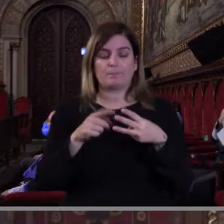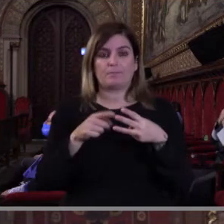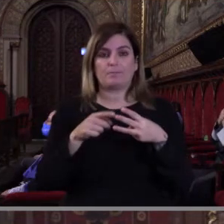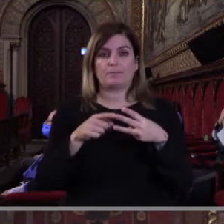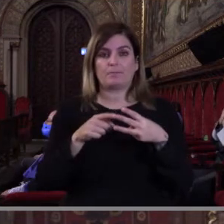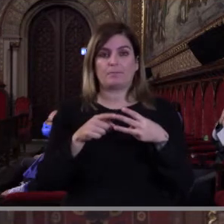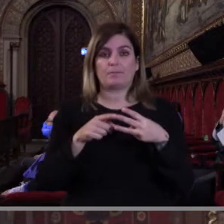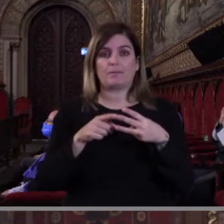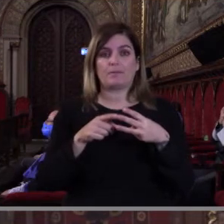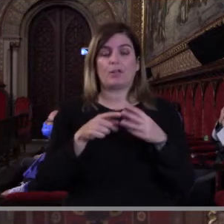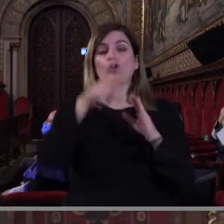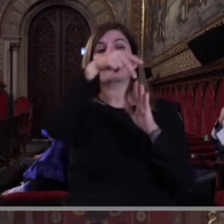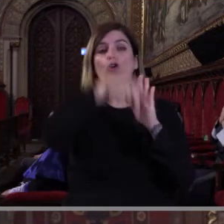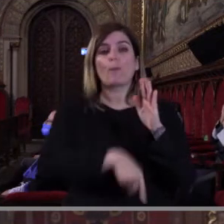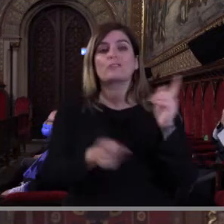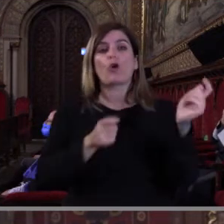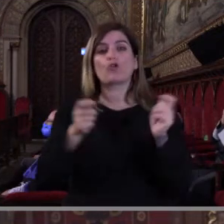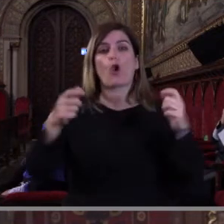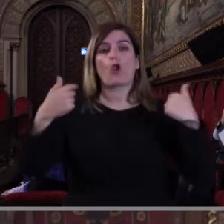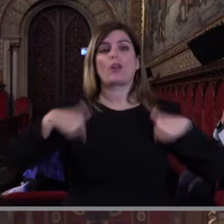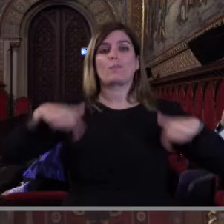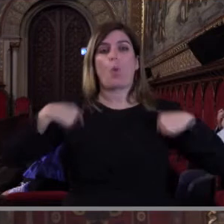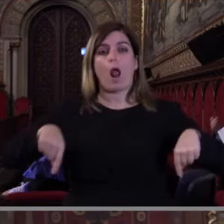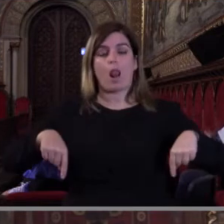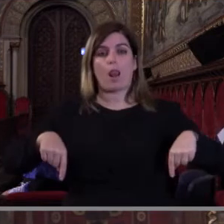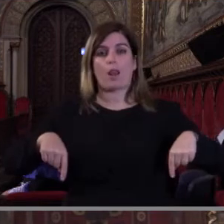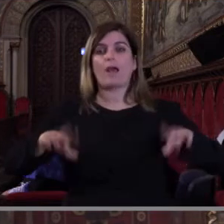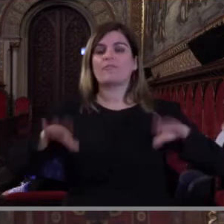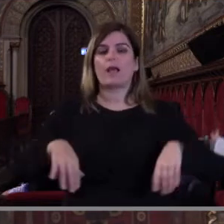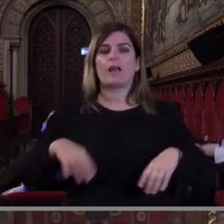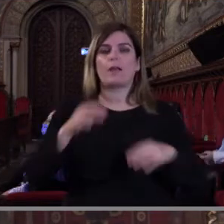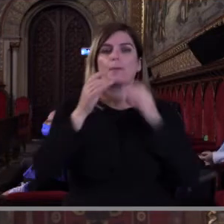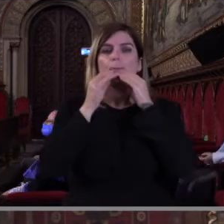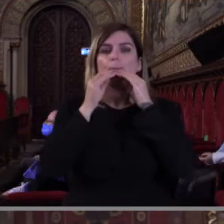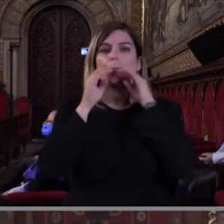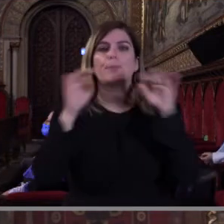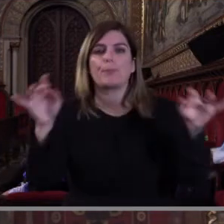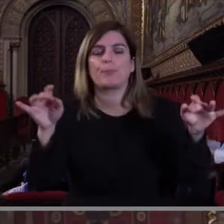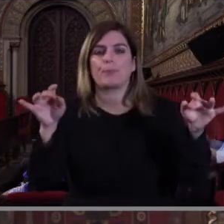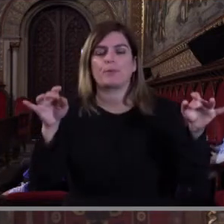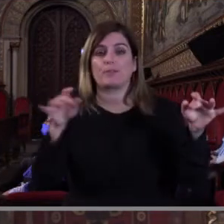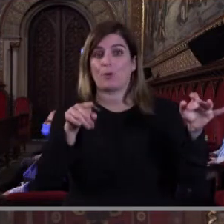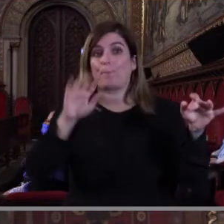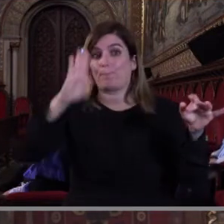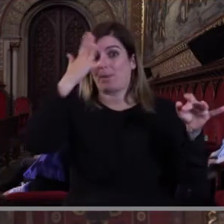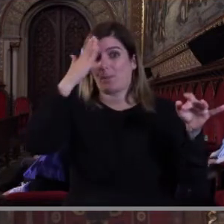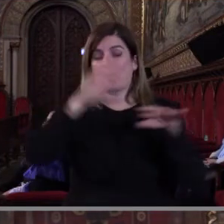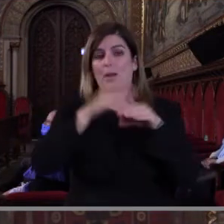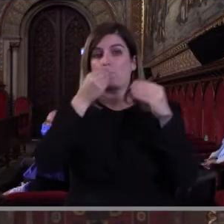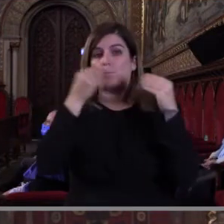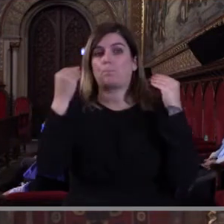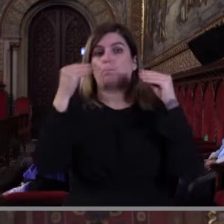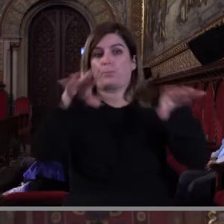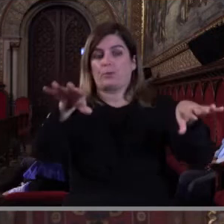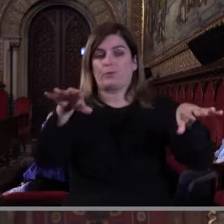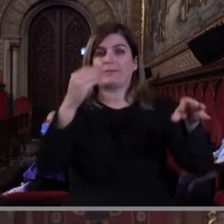naturalesa de les mesures de prevenció i control individuals. Les secrecions respiratòries, que suposen la via principal de contagi quan es